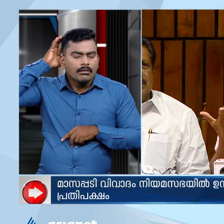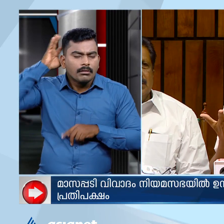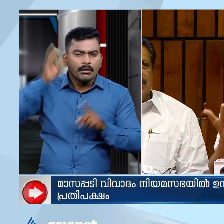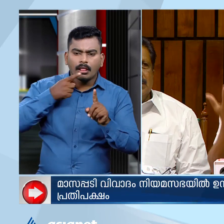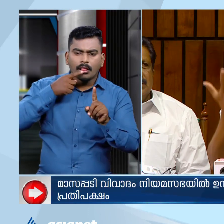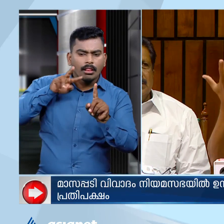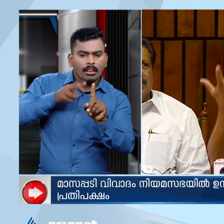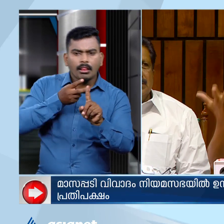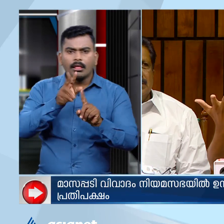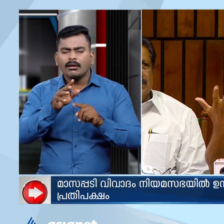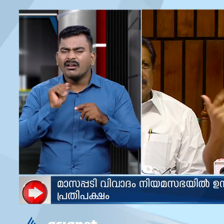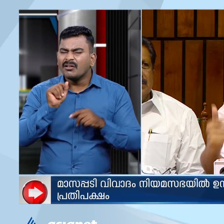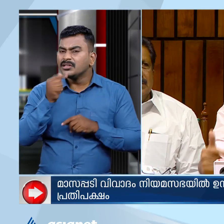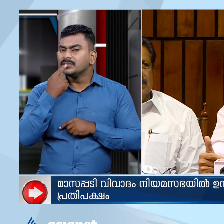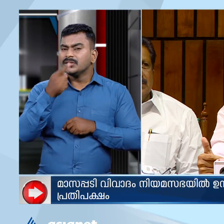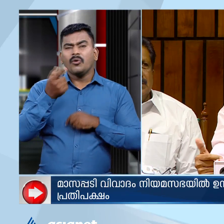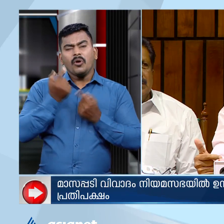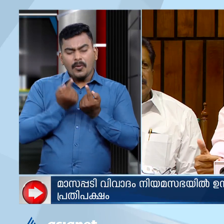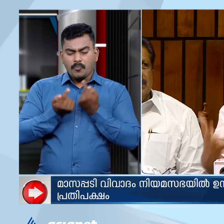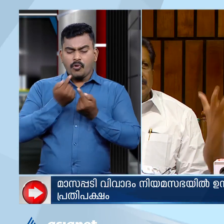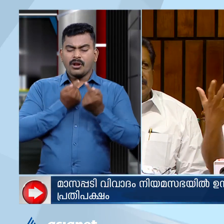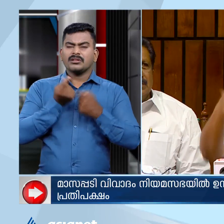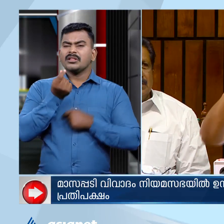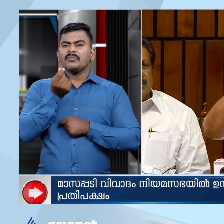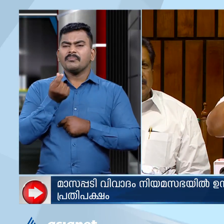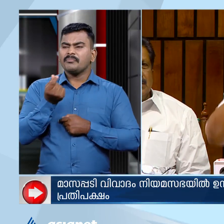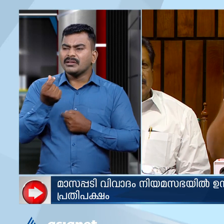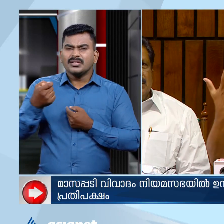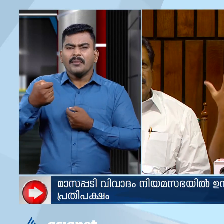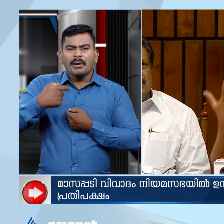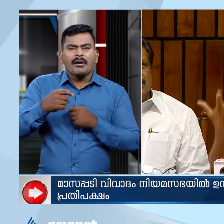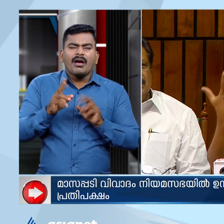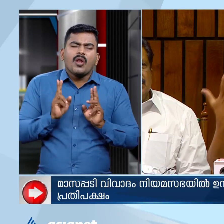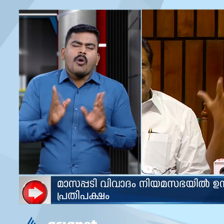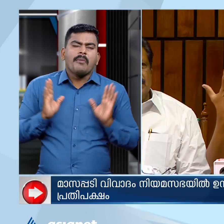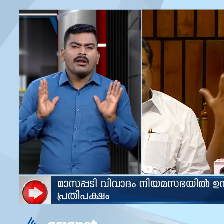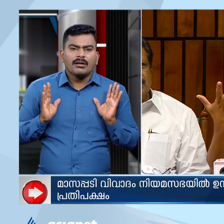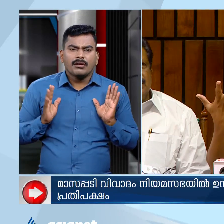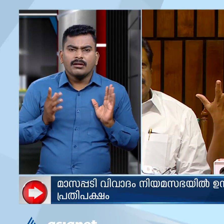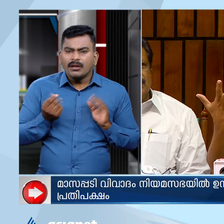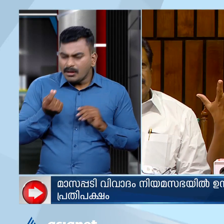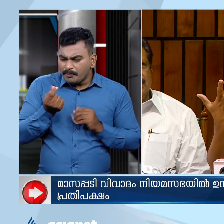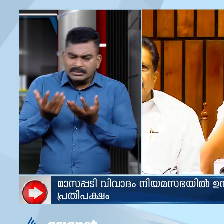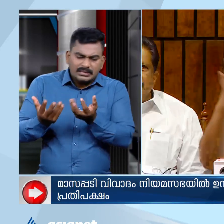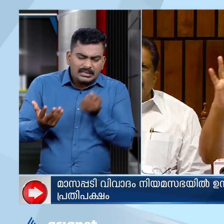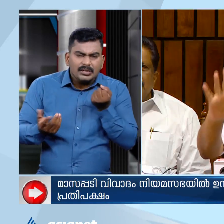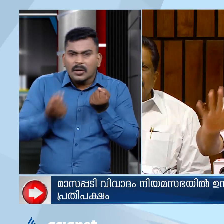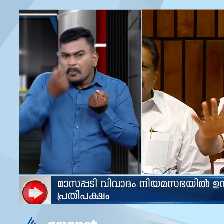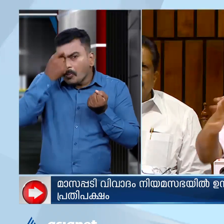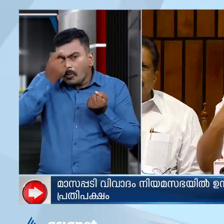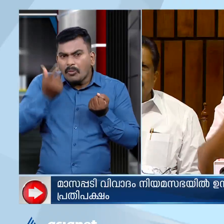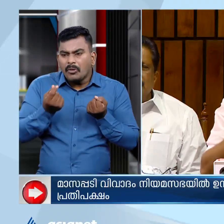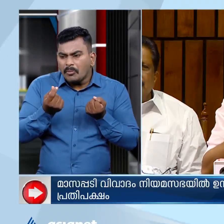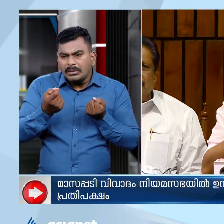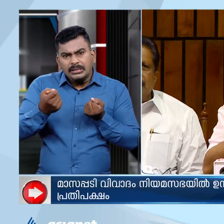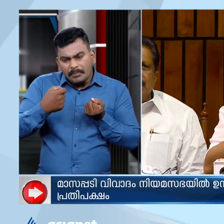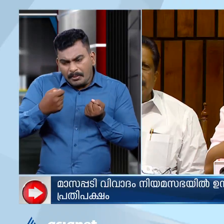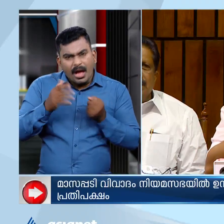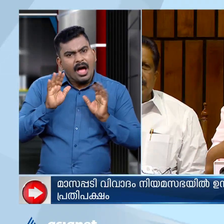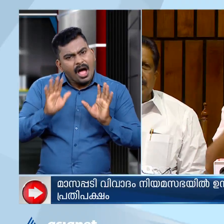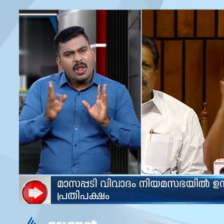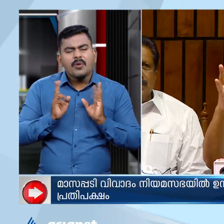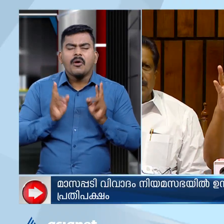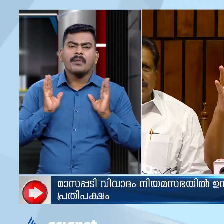കച്ചവടക്കാരുടെ സംഭാവന മേടിക്കില്ലേ? എന്താ സംഭാവന മേടിക്കുന്നതിൽ എന്താ തെറ്റ്? ഞങ്ങളുടെ പാർട്ടിയിൽ നിന്ന്